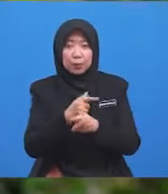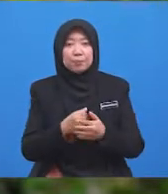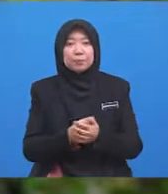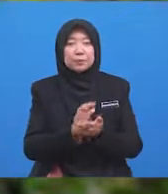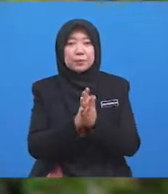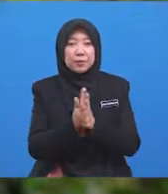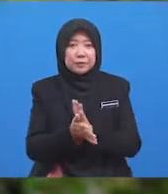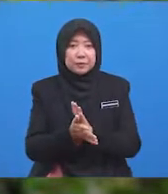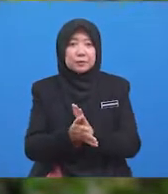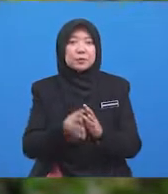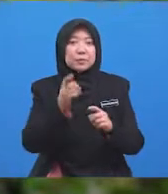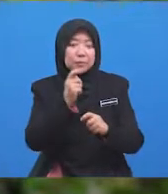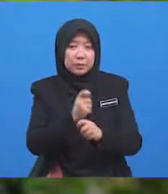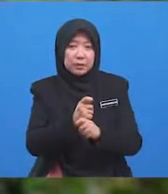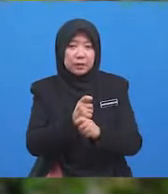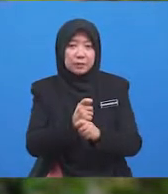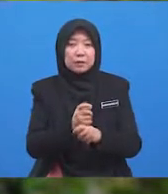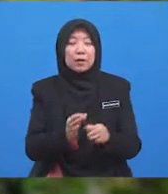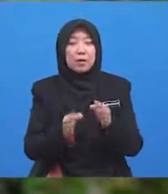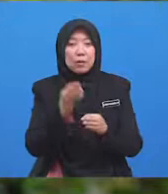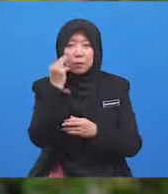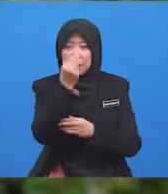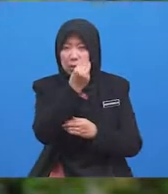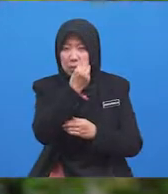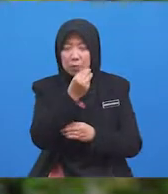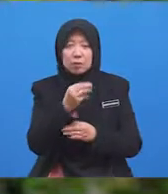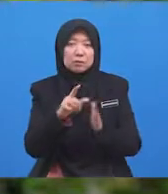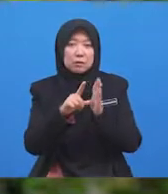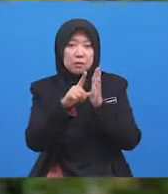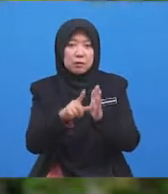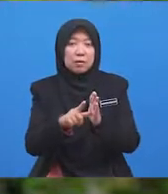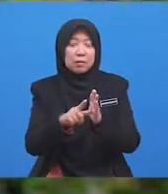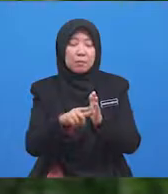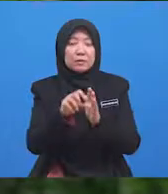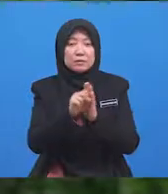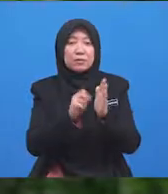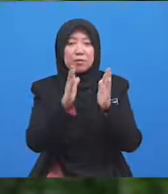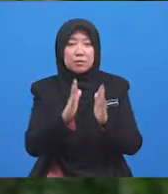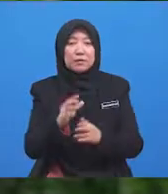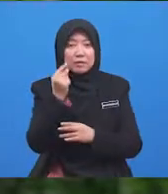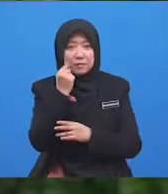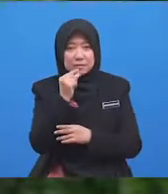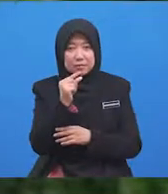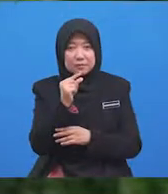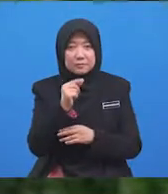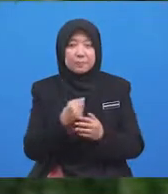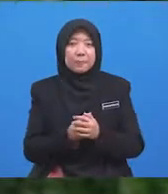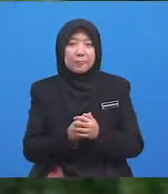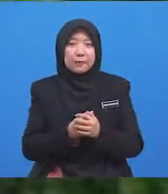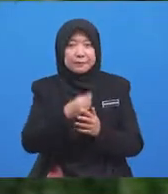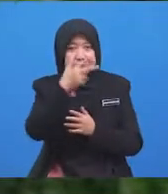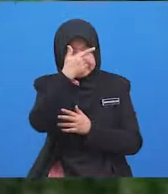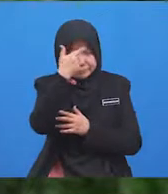amatlah bertepatan Jika bunga mawar diberi pelambangan kepada seorang gadis hal ini Demikian